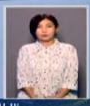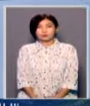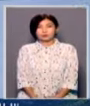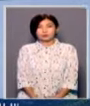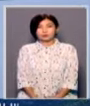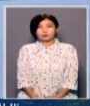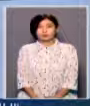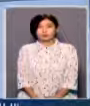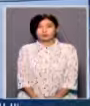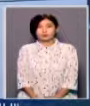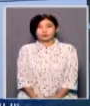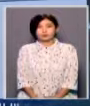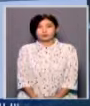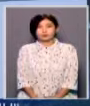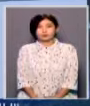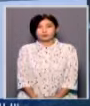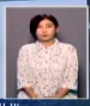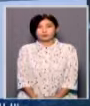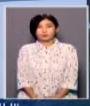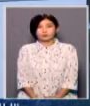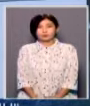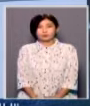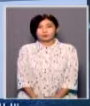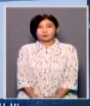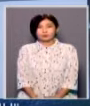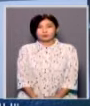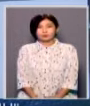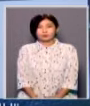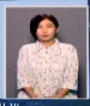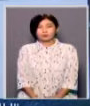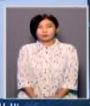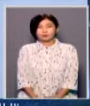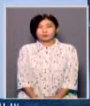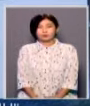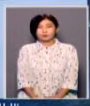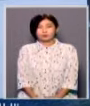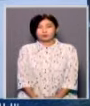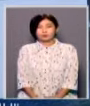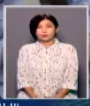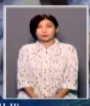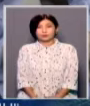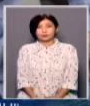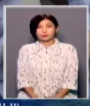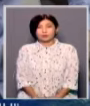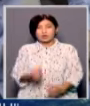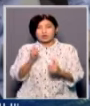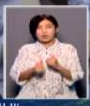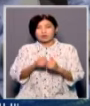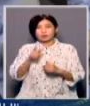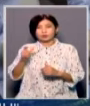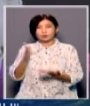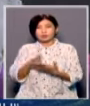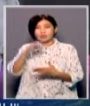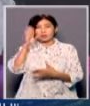Осы акцияны бойынша сертификаттарды тапсыруға рұқсат етіңіздер. Рахмет. За каждым ребенком